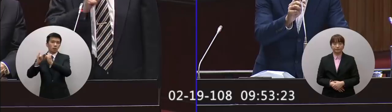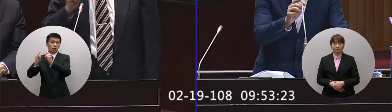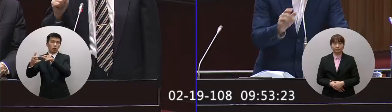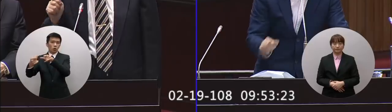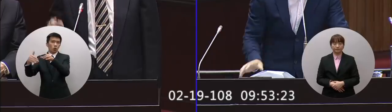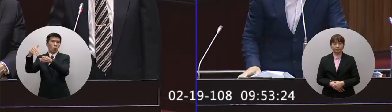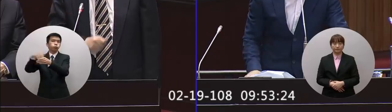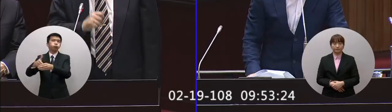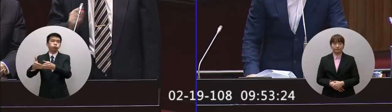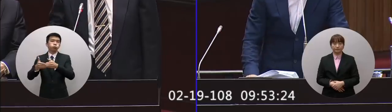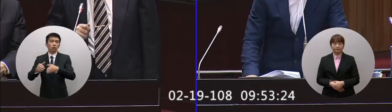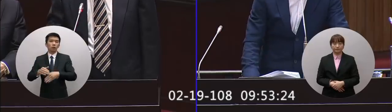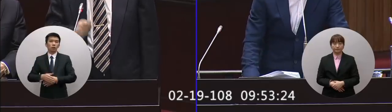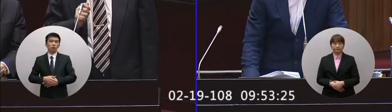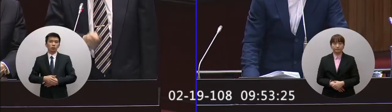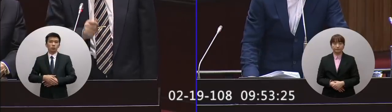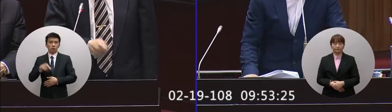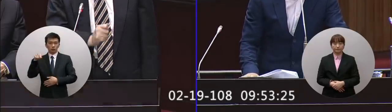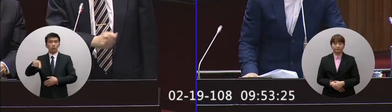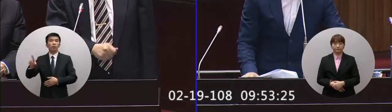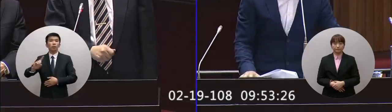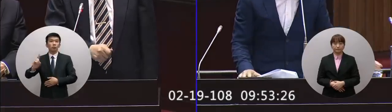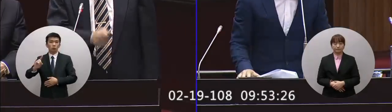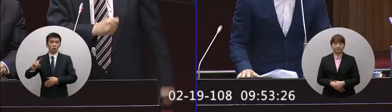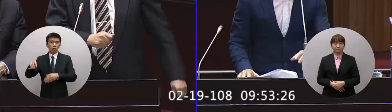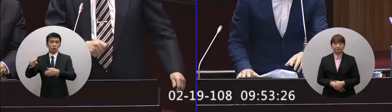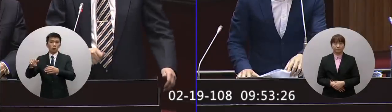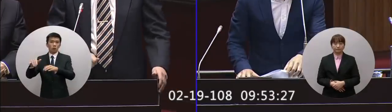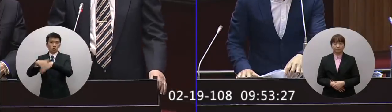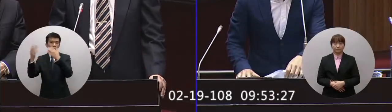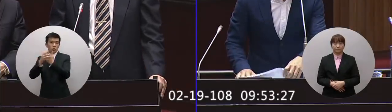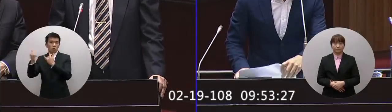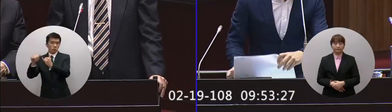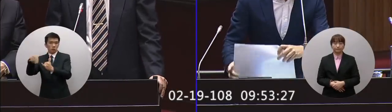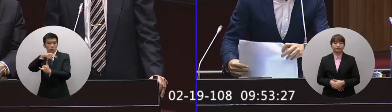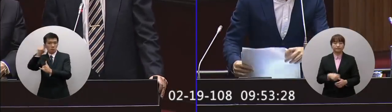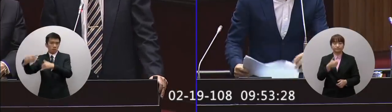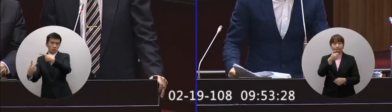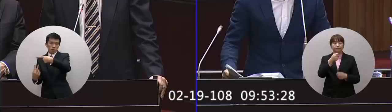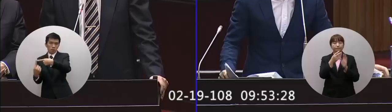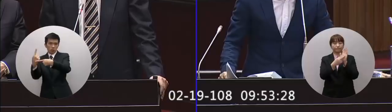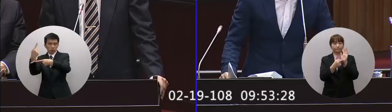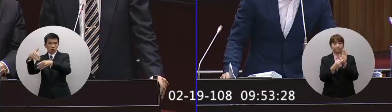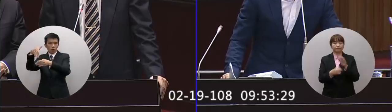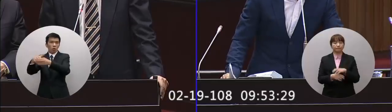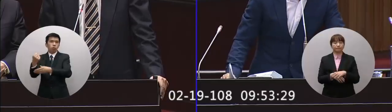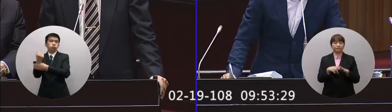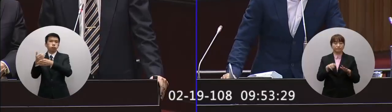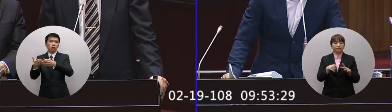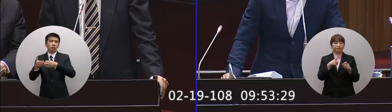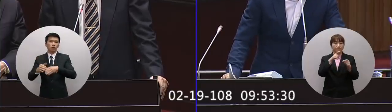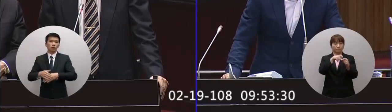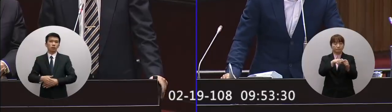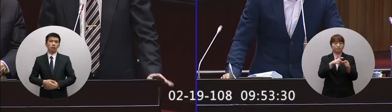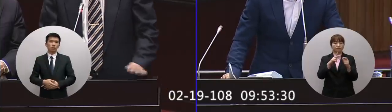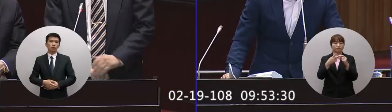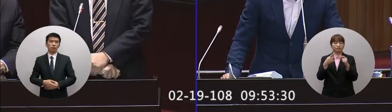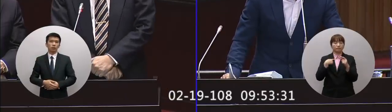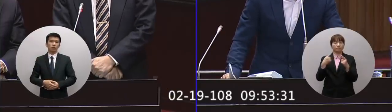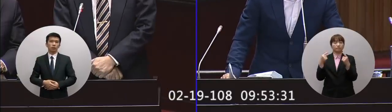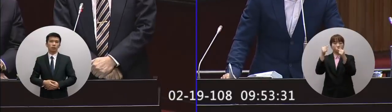体选民数、公民数的半数以上通过。 谢谢主委的说明哈，我想这个方向其实跟时代力